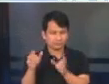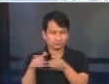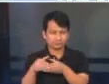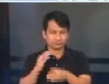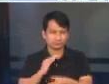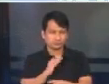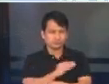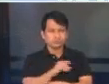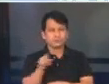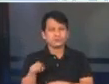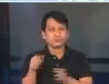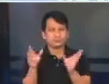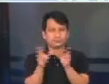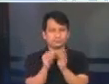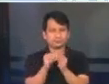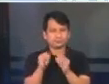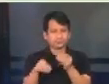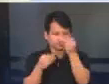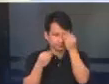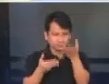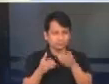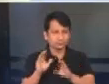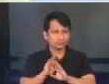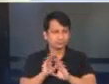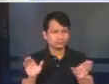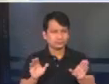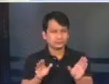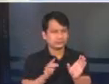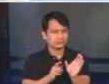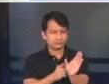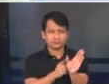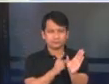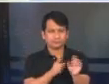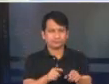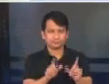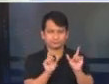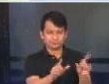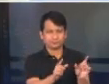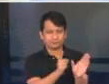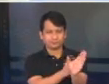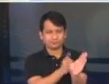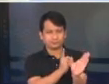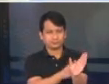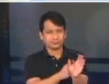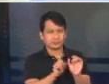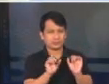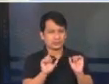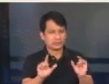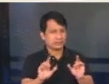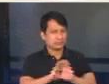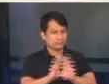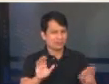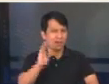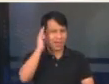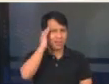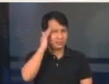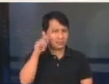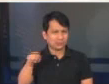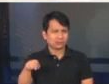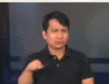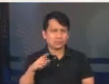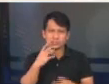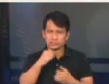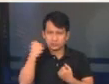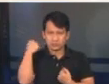ng IATF kagabi, giit ng Pangulo na hindi red tagging at tukoy-aniya ng militar ang mga makakaliwang